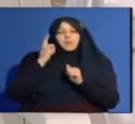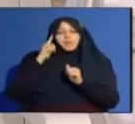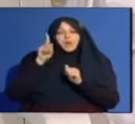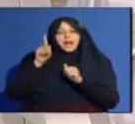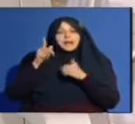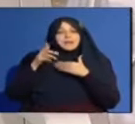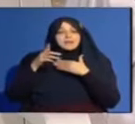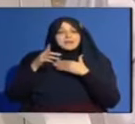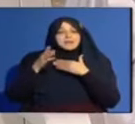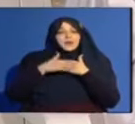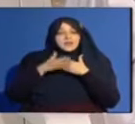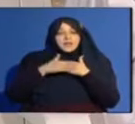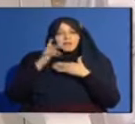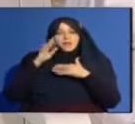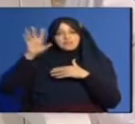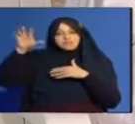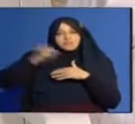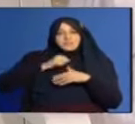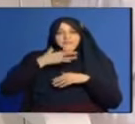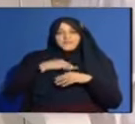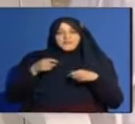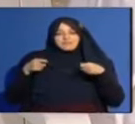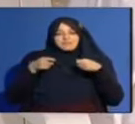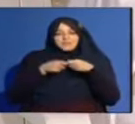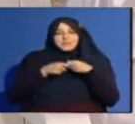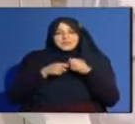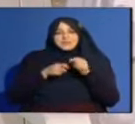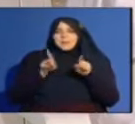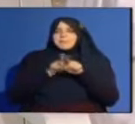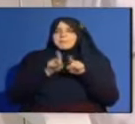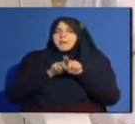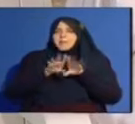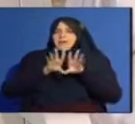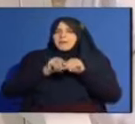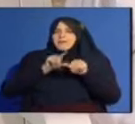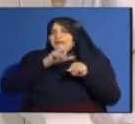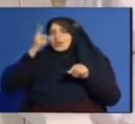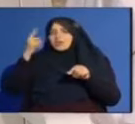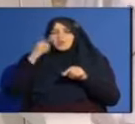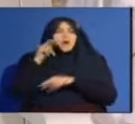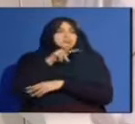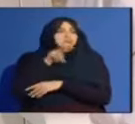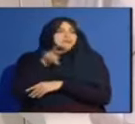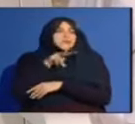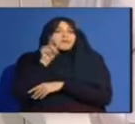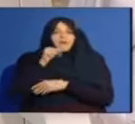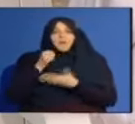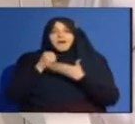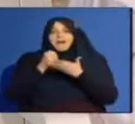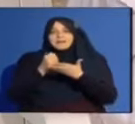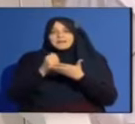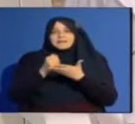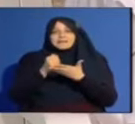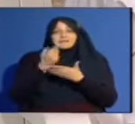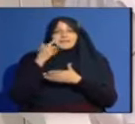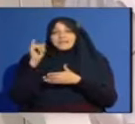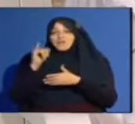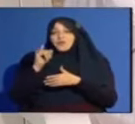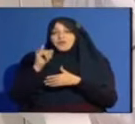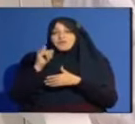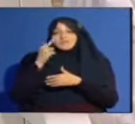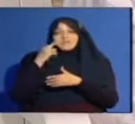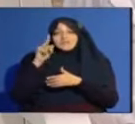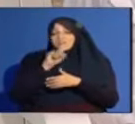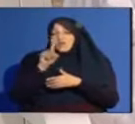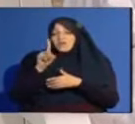اللحمه اللي بينك وبين بنتك، وزايد الاقارب الاخرين يعاونوك. لازم يعاونوك، والا الطفله تروح عليك. يعني